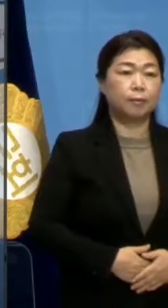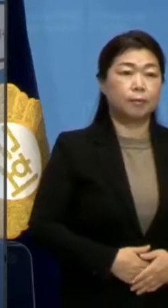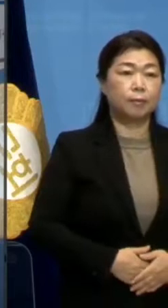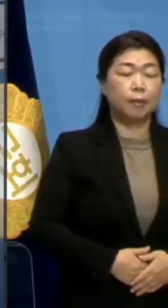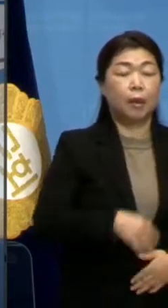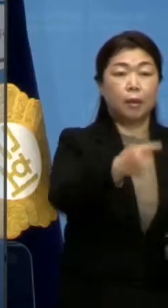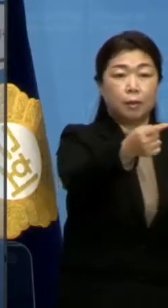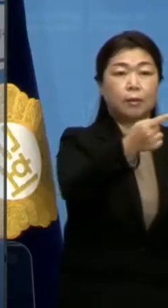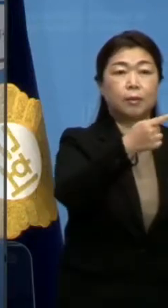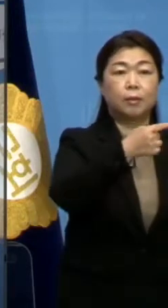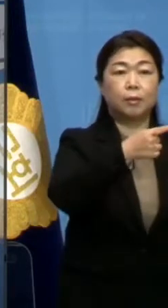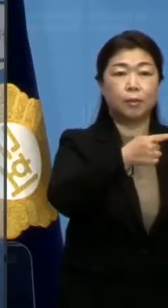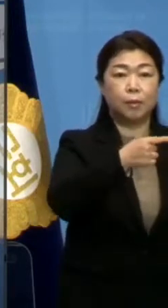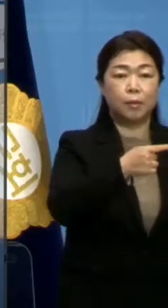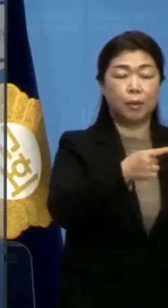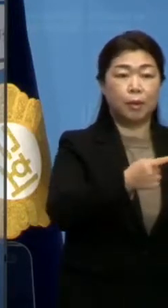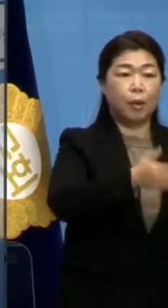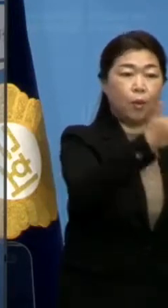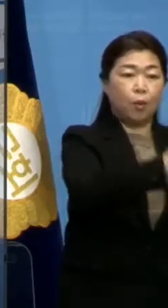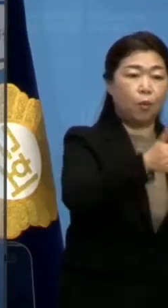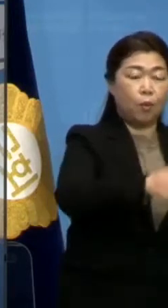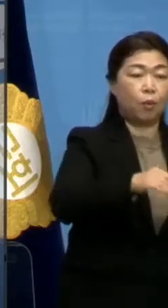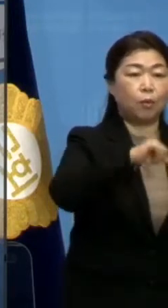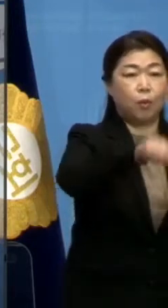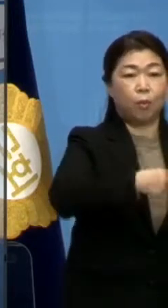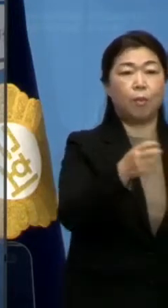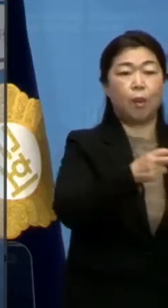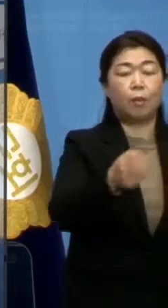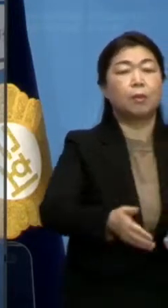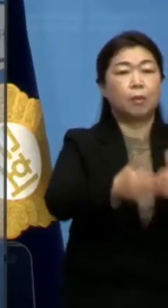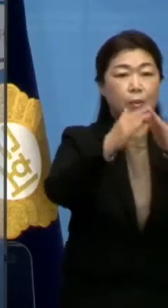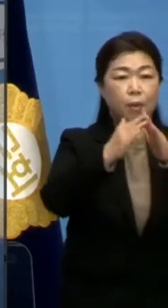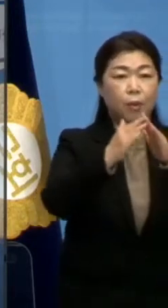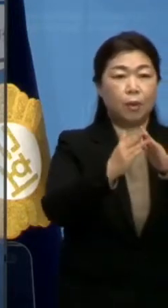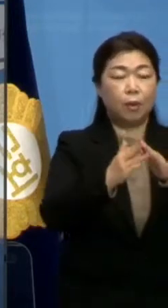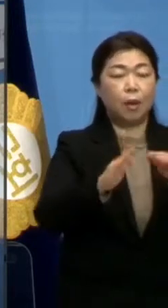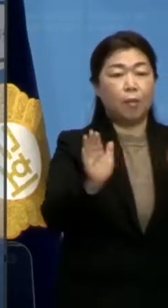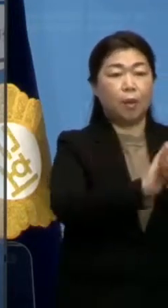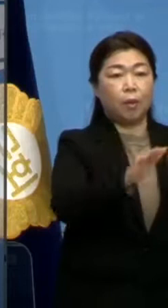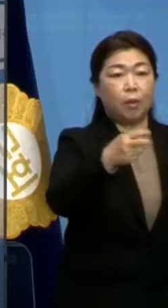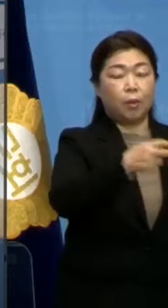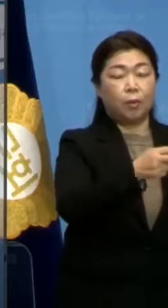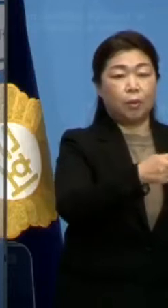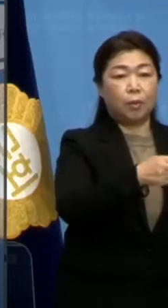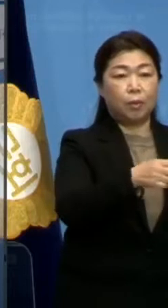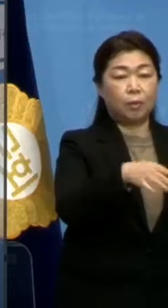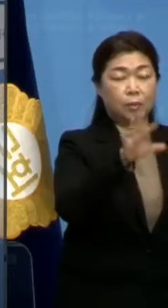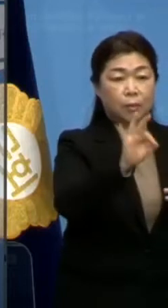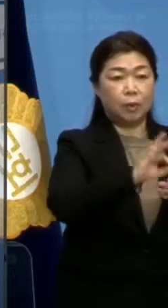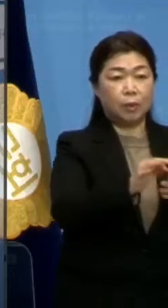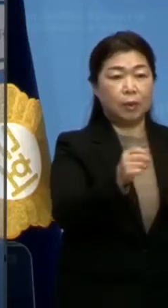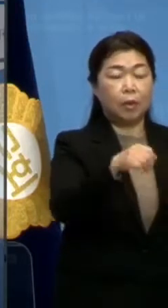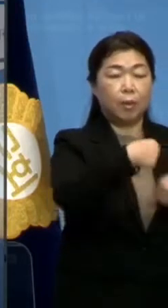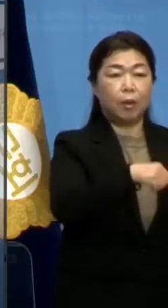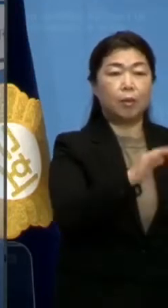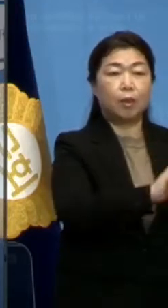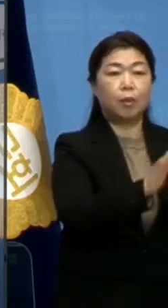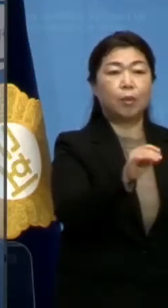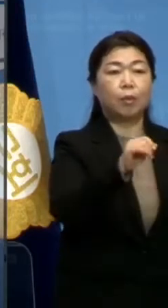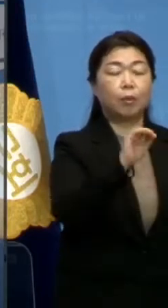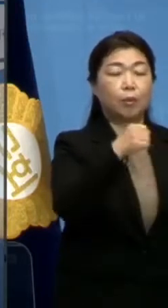첫 번째 00 동물 병원을 설립하고 반려동물 진료비 표준화 및 공시 제 를 도입하게